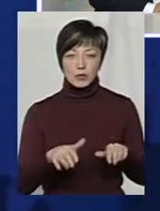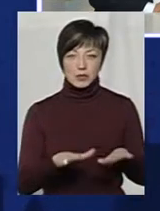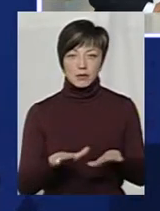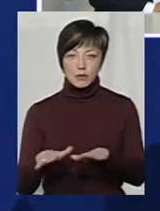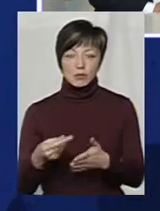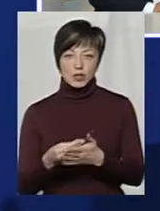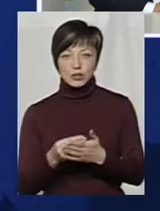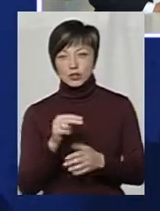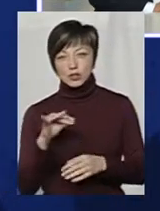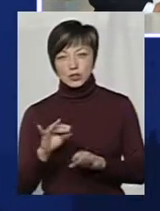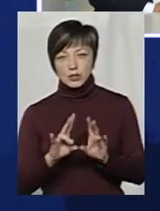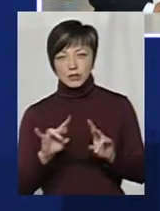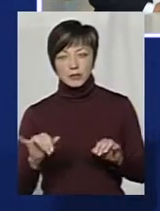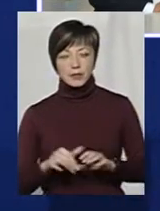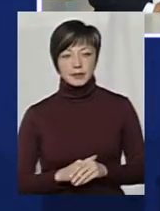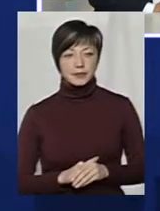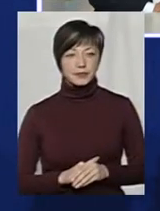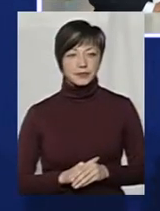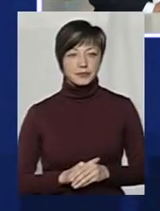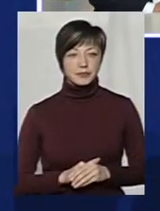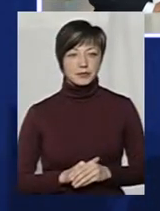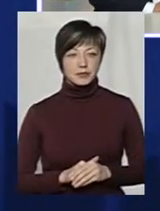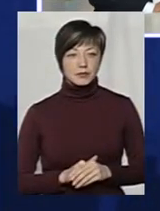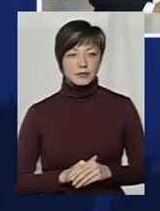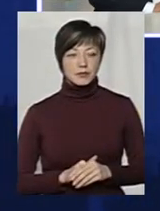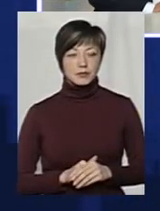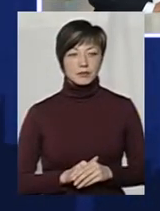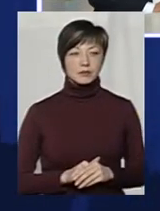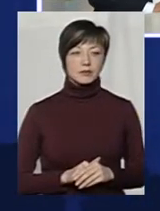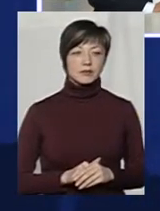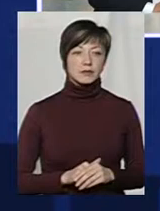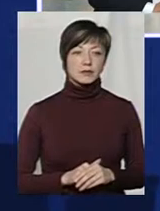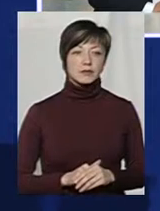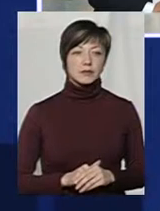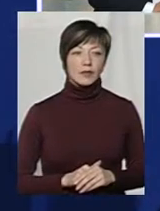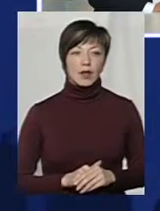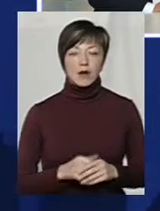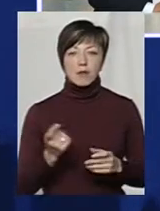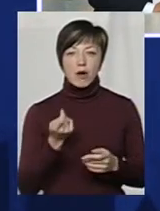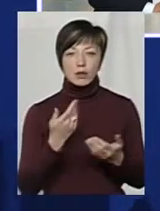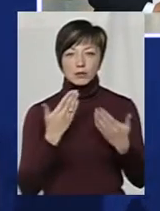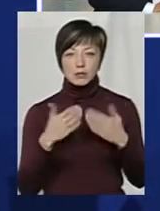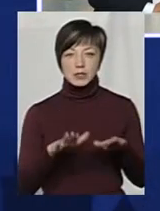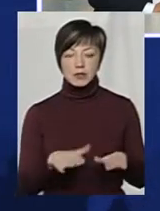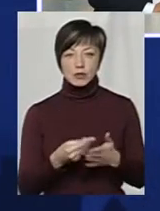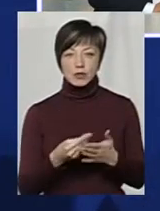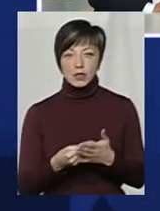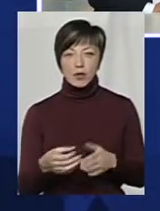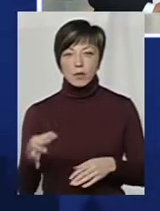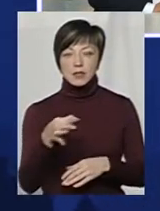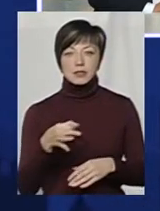місцеві бюджети чи шкодять, заважають? Ну, там менш за все стосується місцевих бюджетів, але обласний бюджет десь,